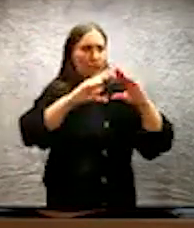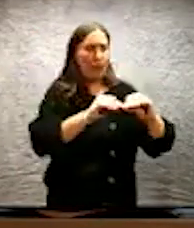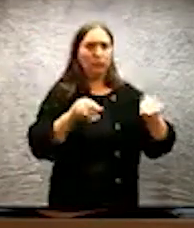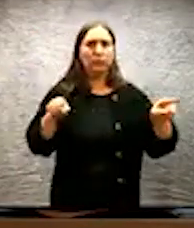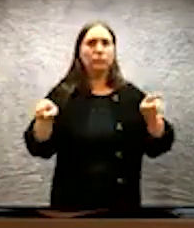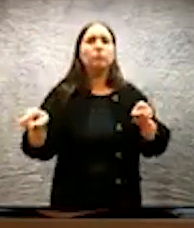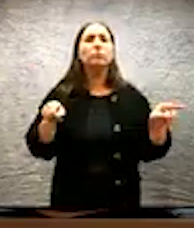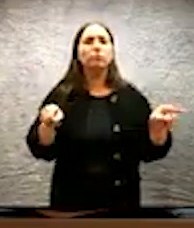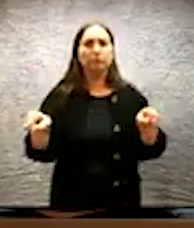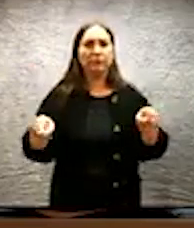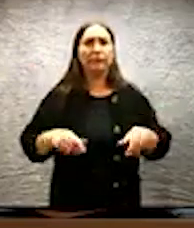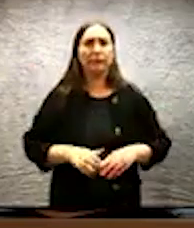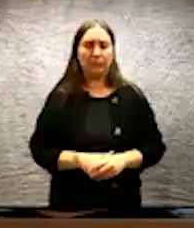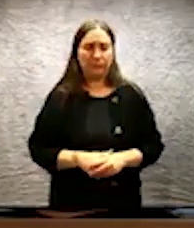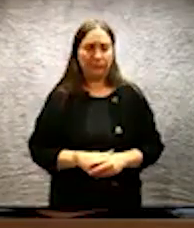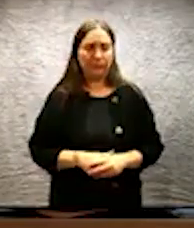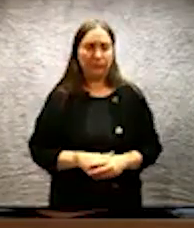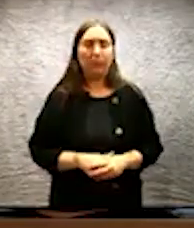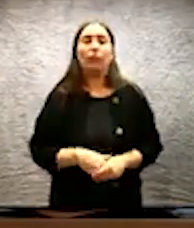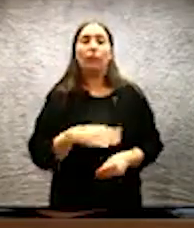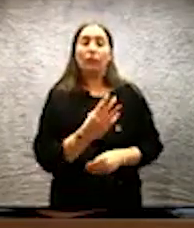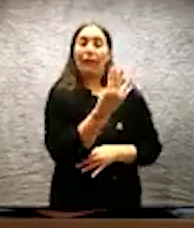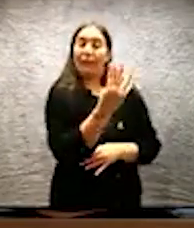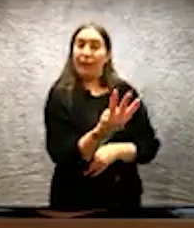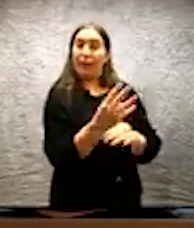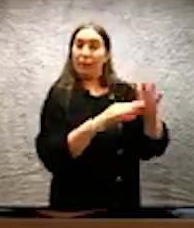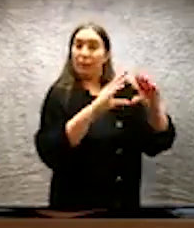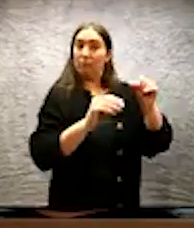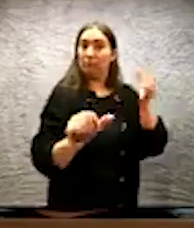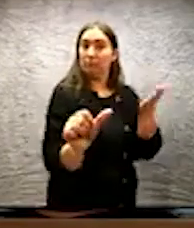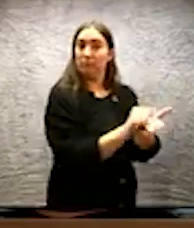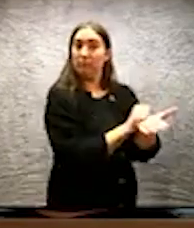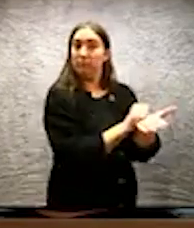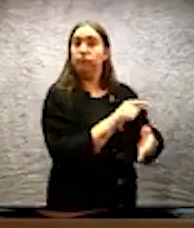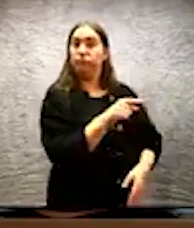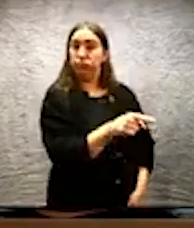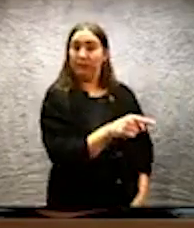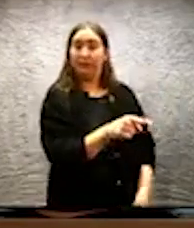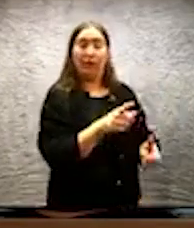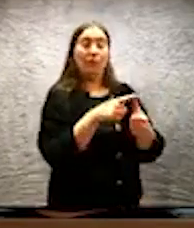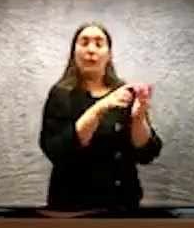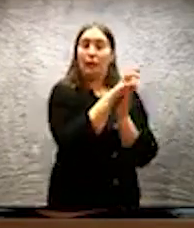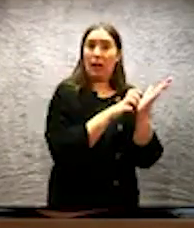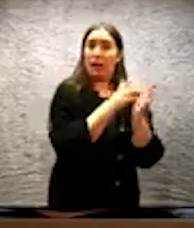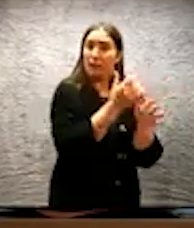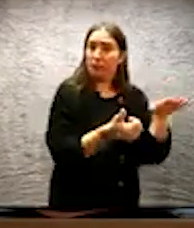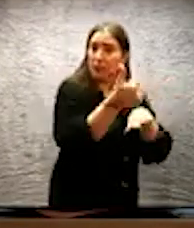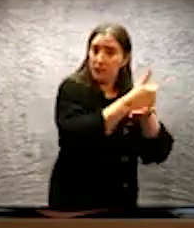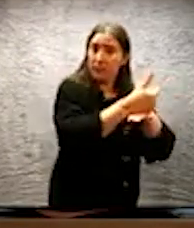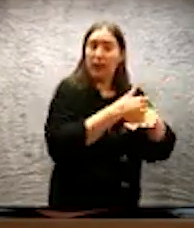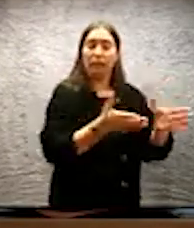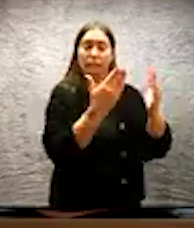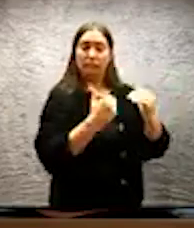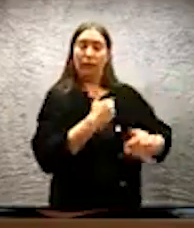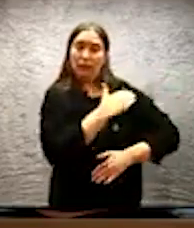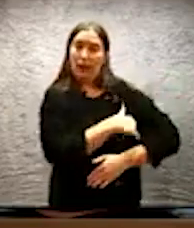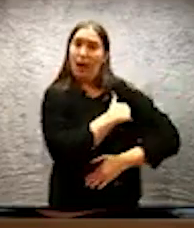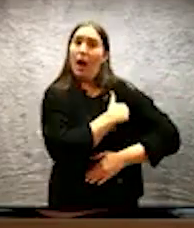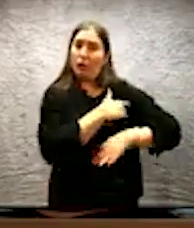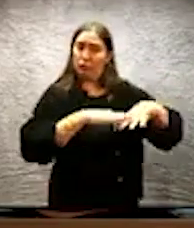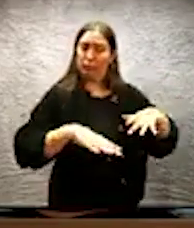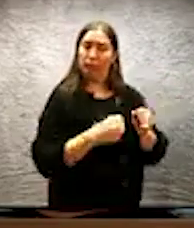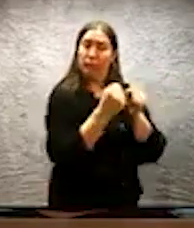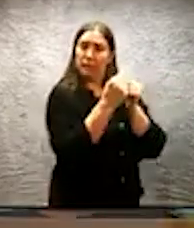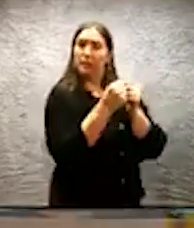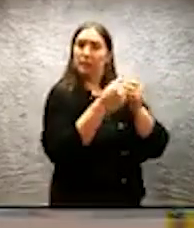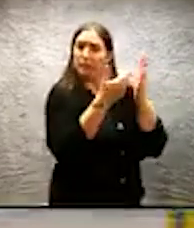Donc là, il y a 4 postes de supprimés. Un rédacteur principal, un agent de maîtrise principal, un